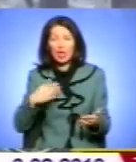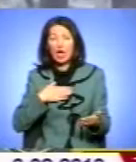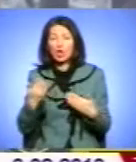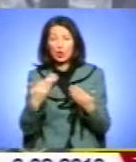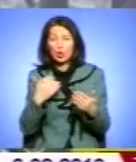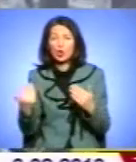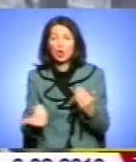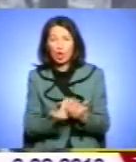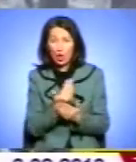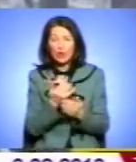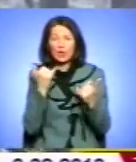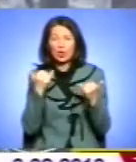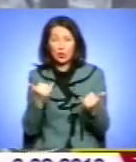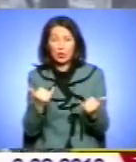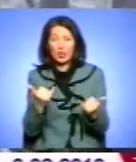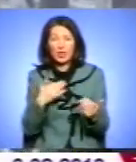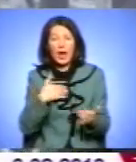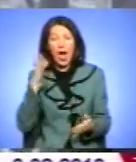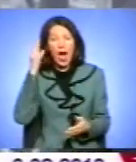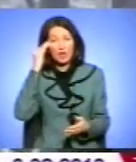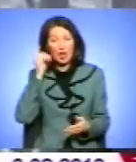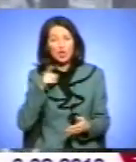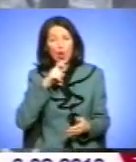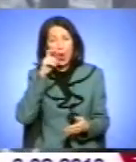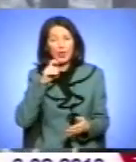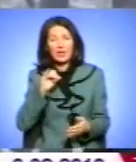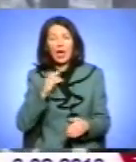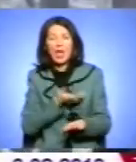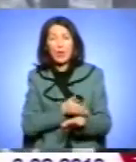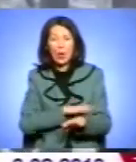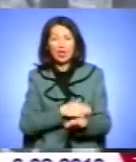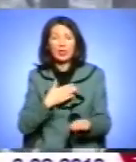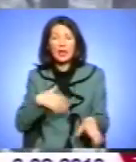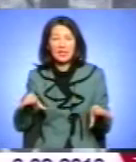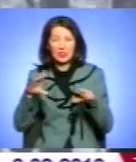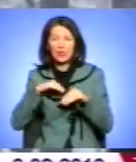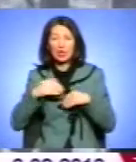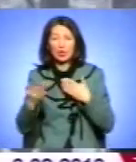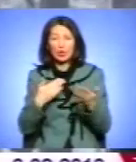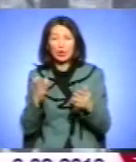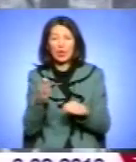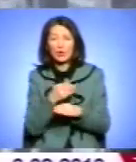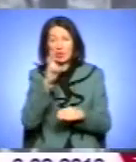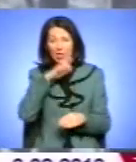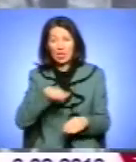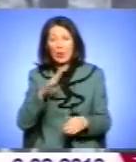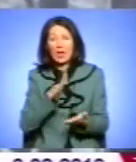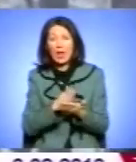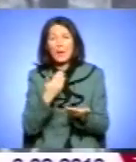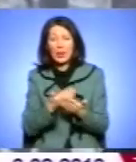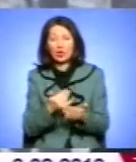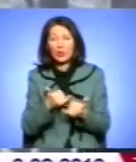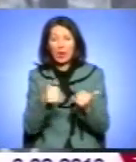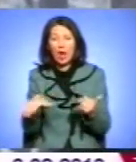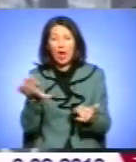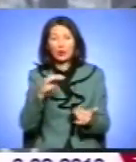нові. Сьогодні, я вважаю, що і Україна, і Польща, і наші спільні стосунки міждержавні є прикладом для всього світу,